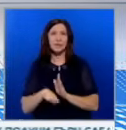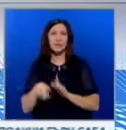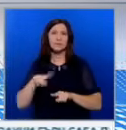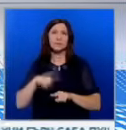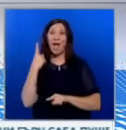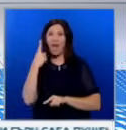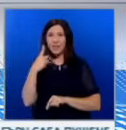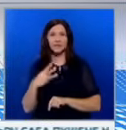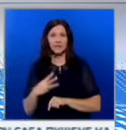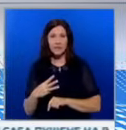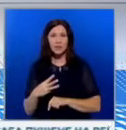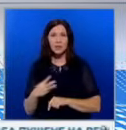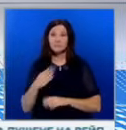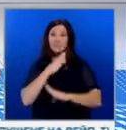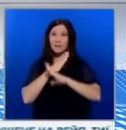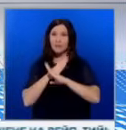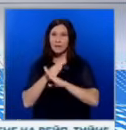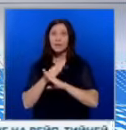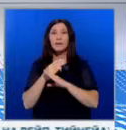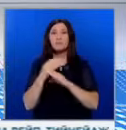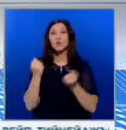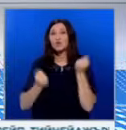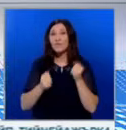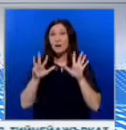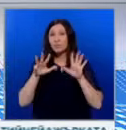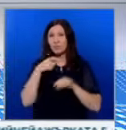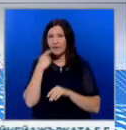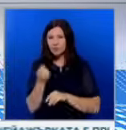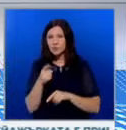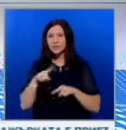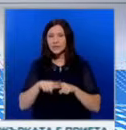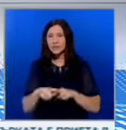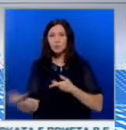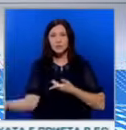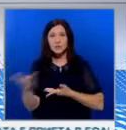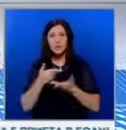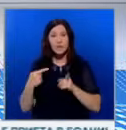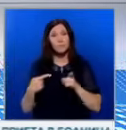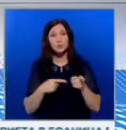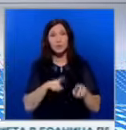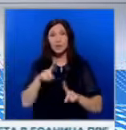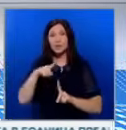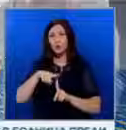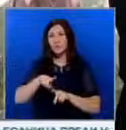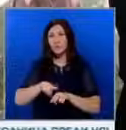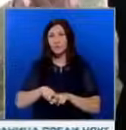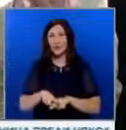с 1/3 и му забрани да сяда зад волана 9 години. Съдебното заседание проследи Тихомир